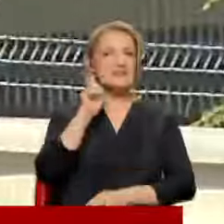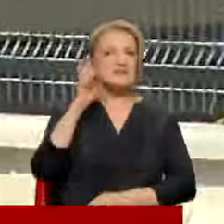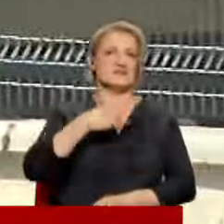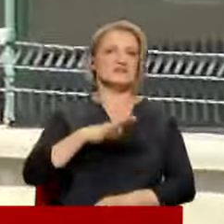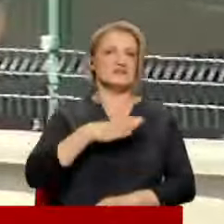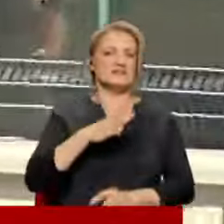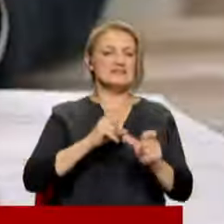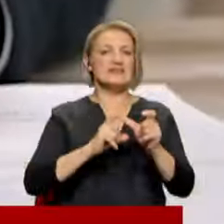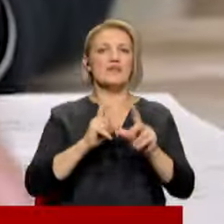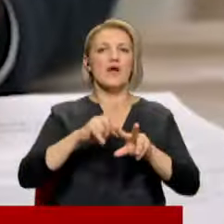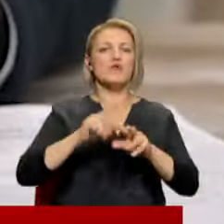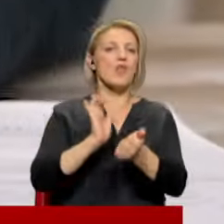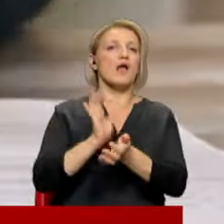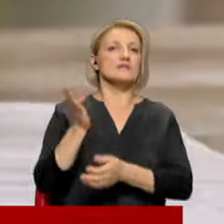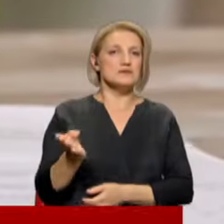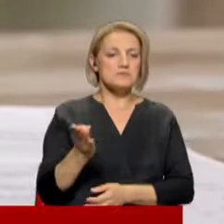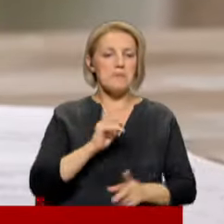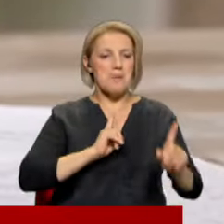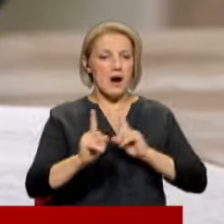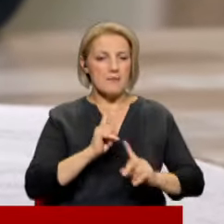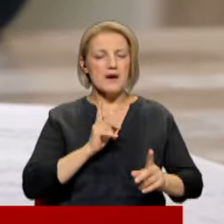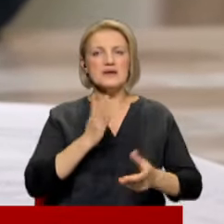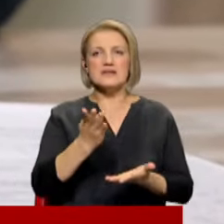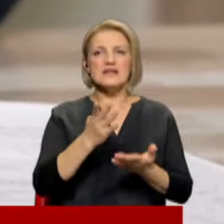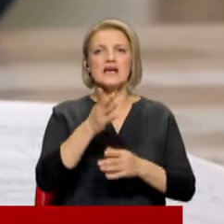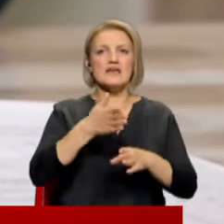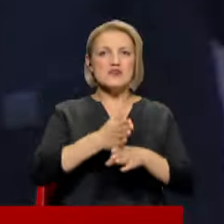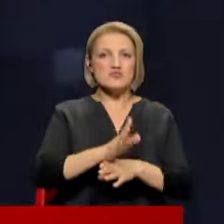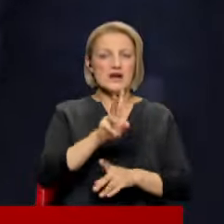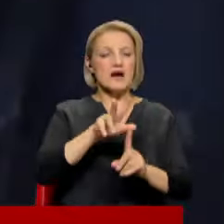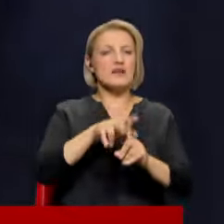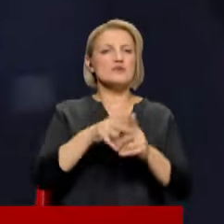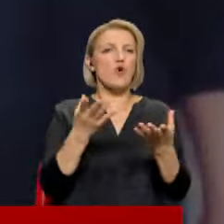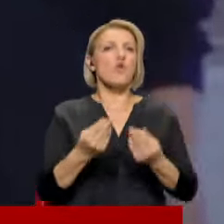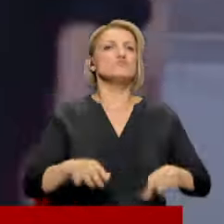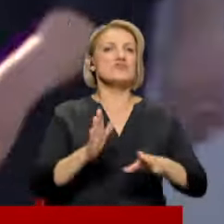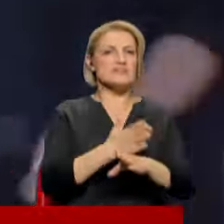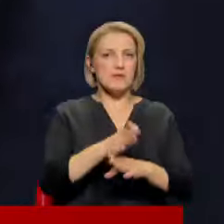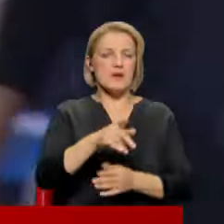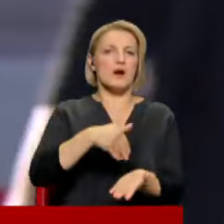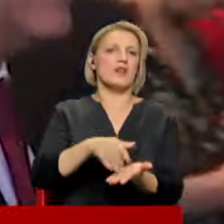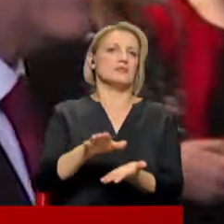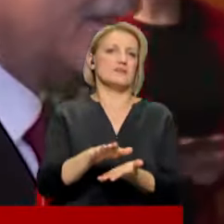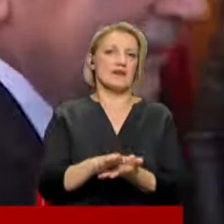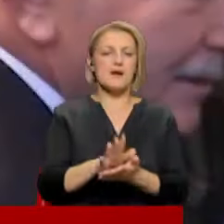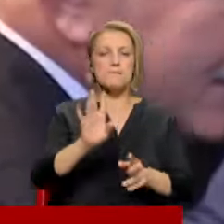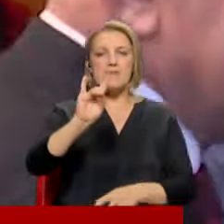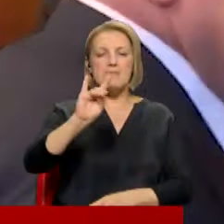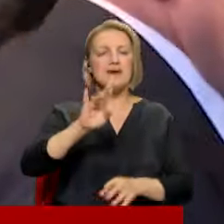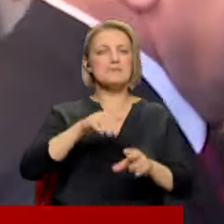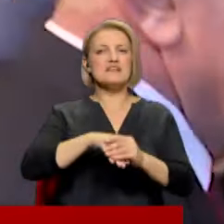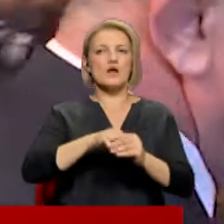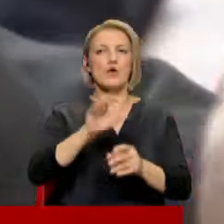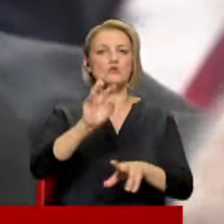talep etmişti Sinan Ateş'in ailesi. Mahkeme yargılamanın esasına katkı sağlamayacağı gerekçesiyle reddetti. MHP